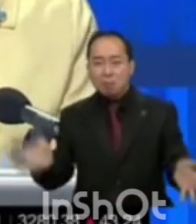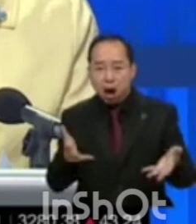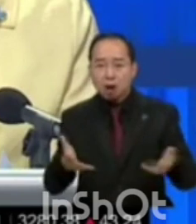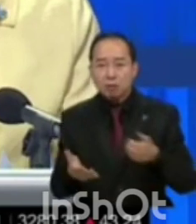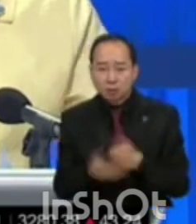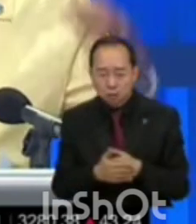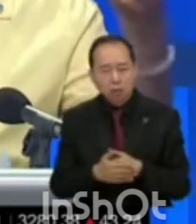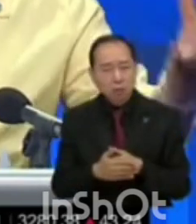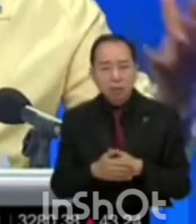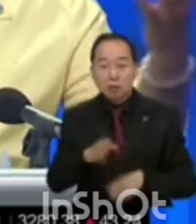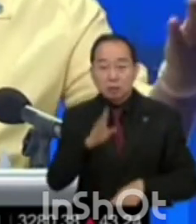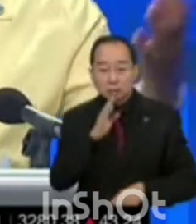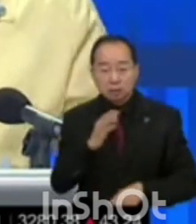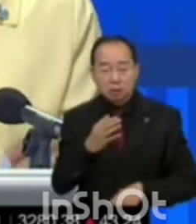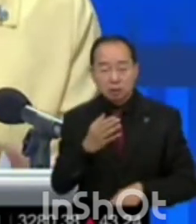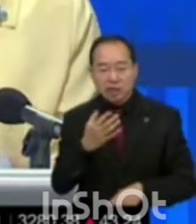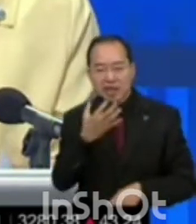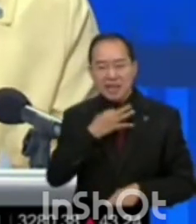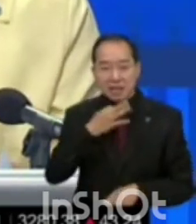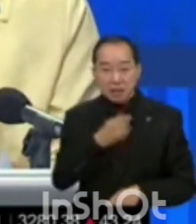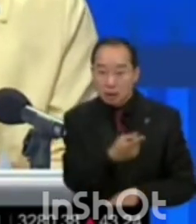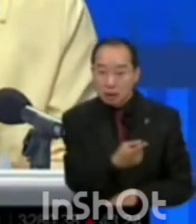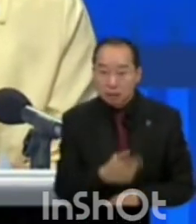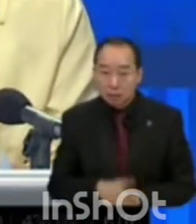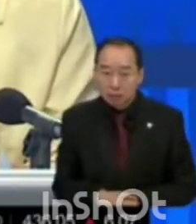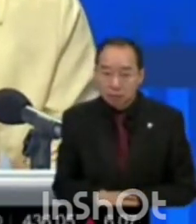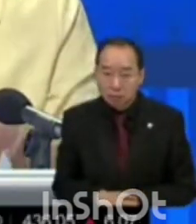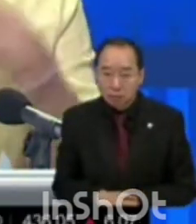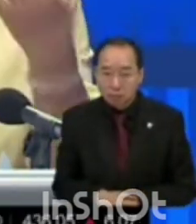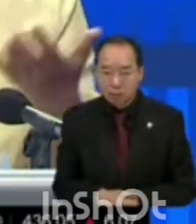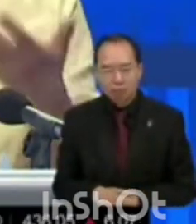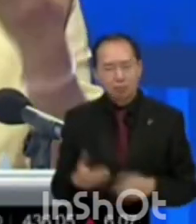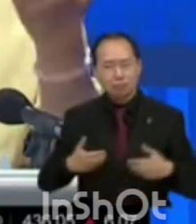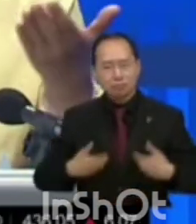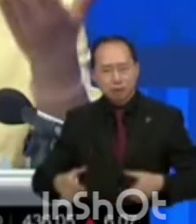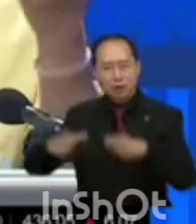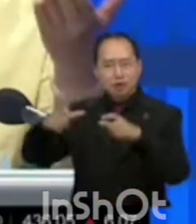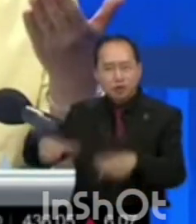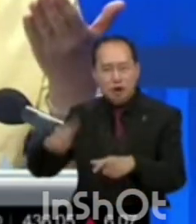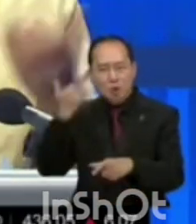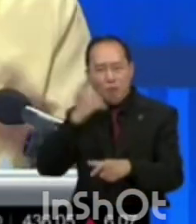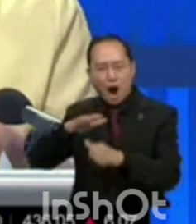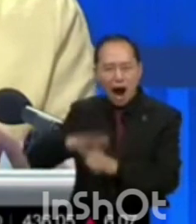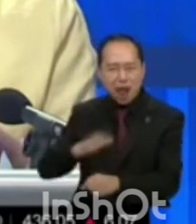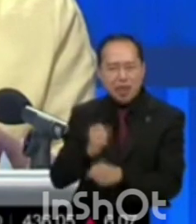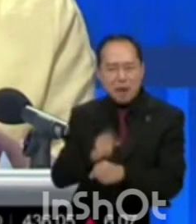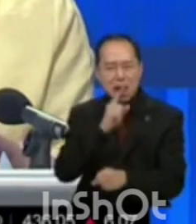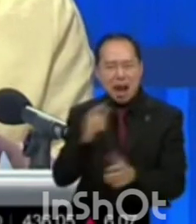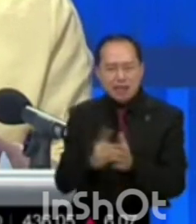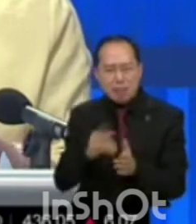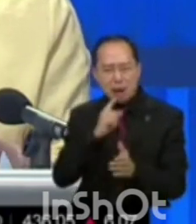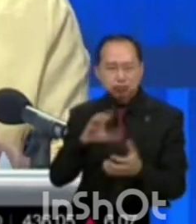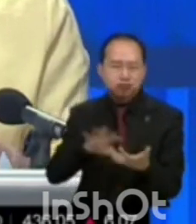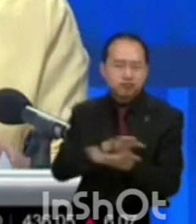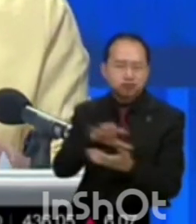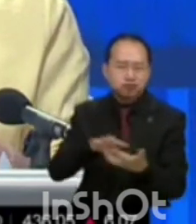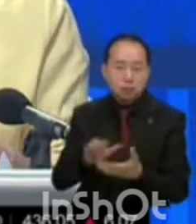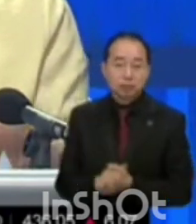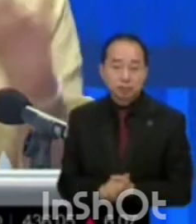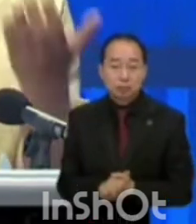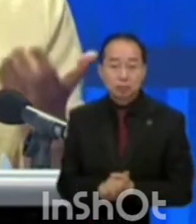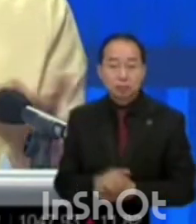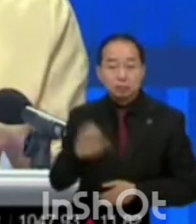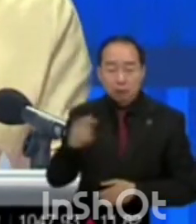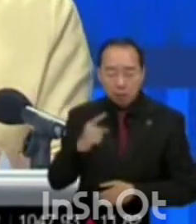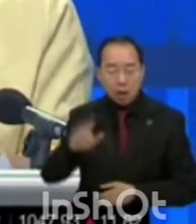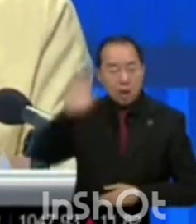수혜자라는 평가도 있어요. 이런 지역주의 쓸데없는 이런 것 때문에 정작 이런 미래를 놓고 치열한 대안을 제시하고 해야 됐는데